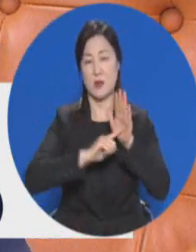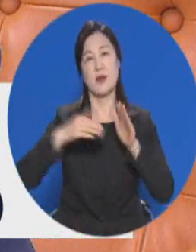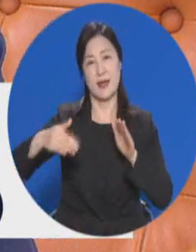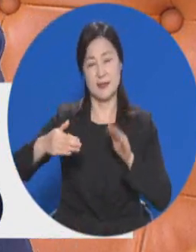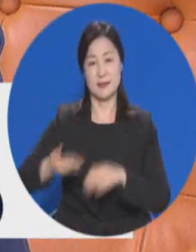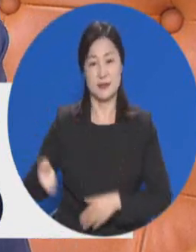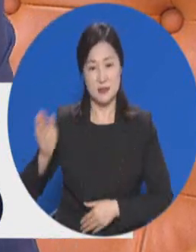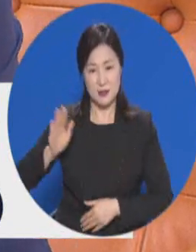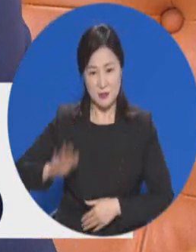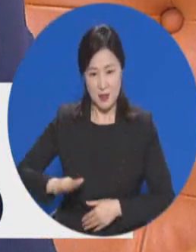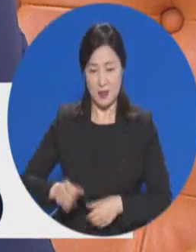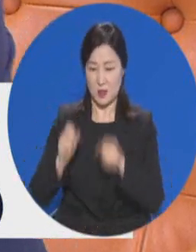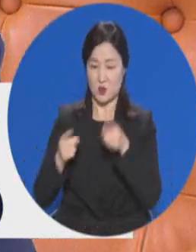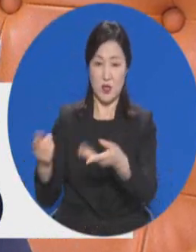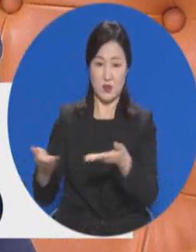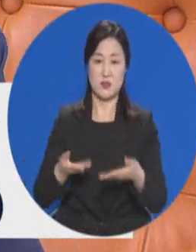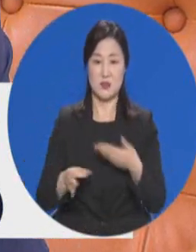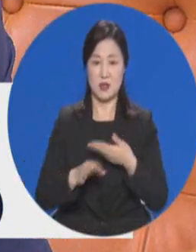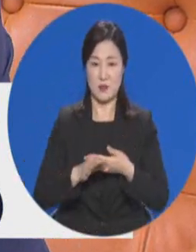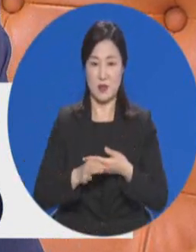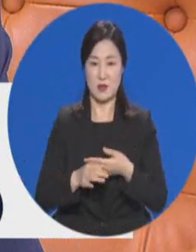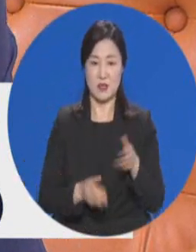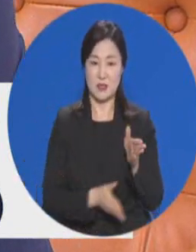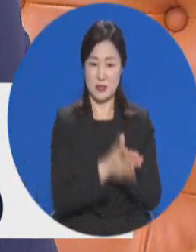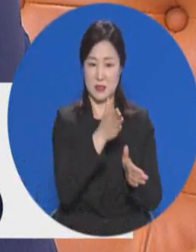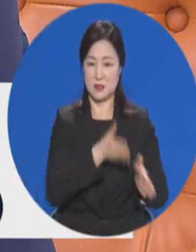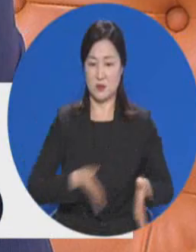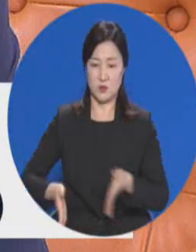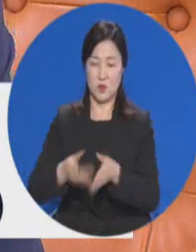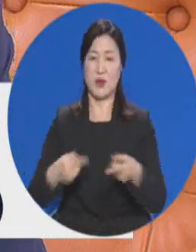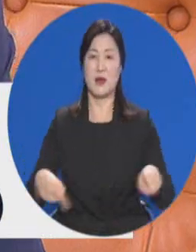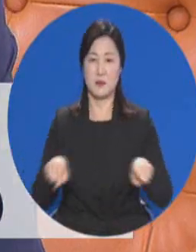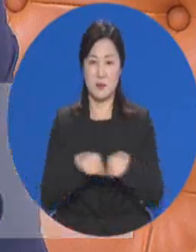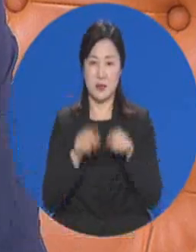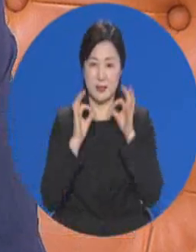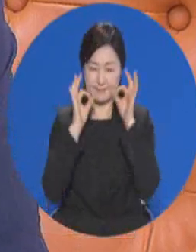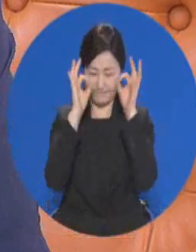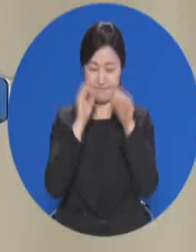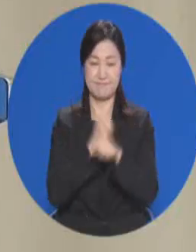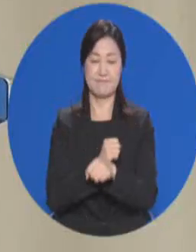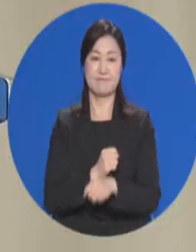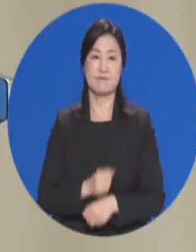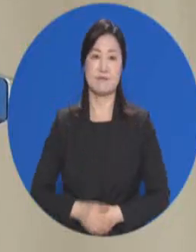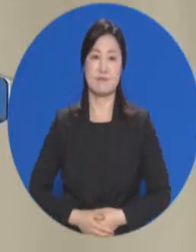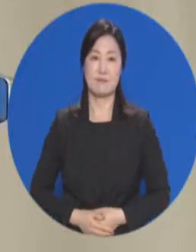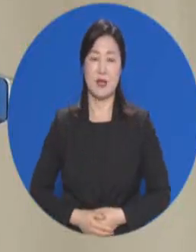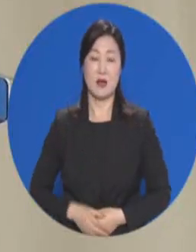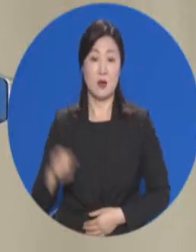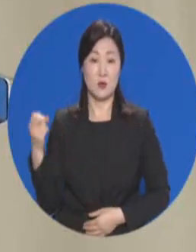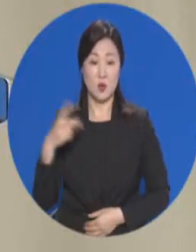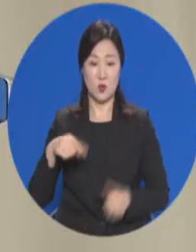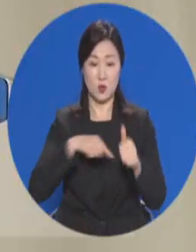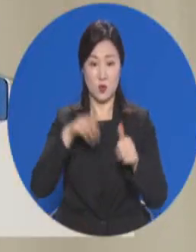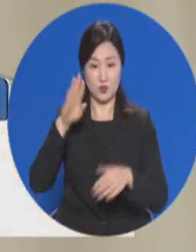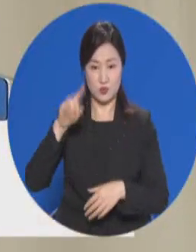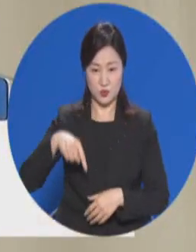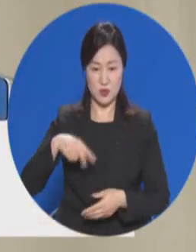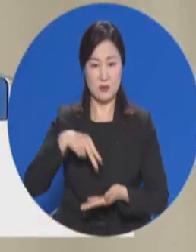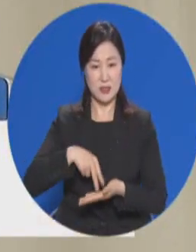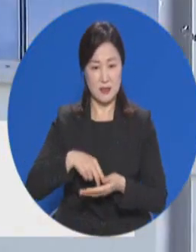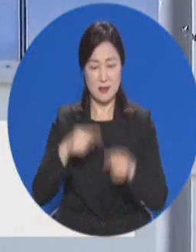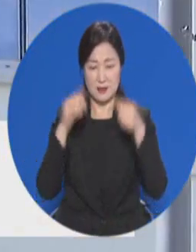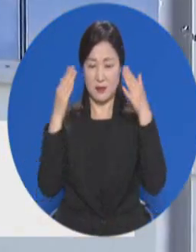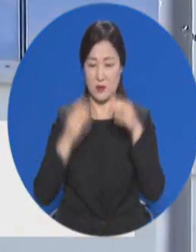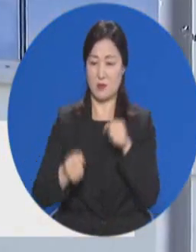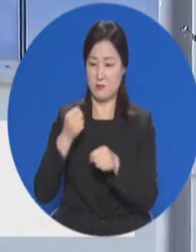났지만 그래서 그렇게 기회를 주신다면 시나 도와 이렇게 함께 더 나아가 교육부가 대학의 회생